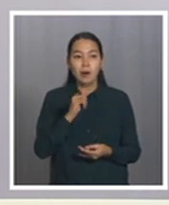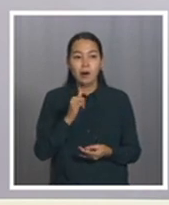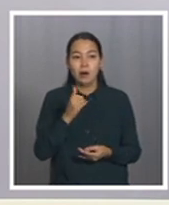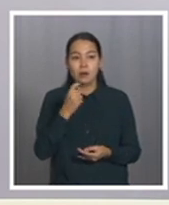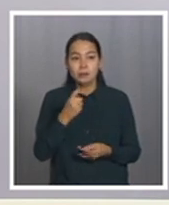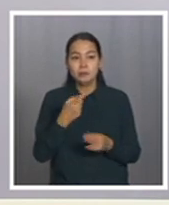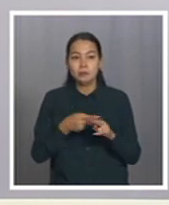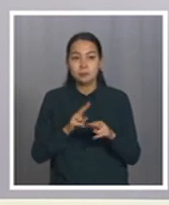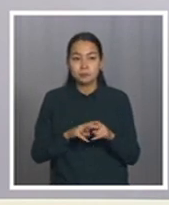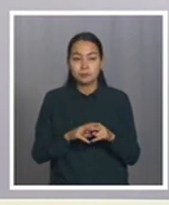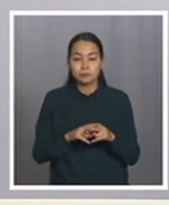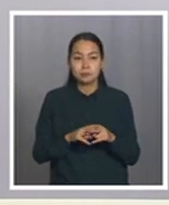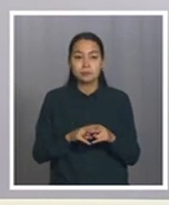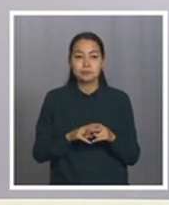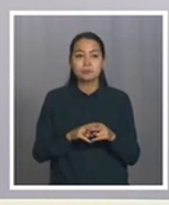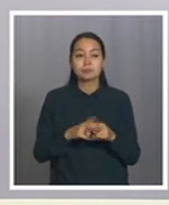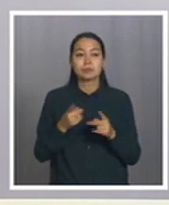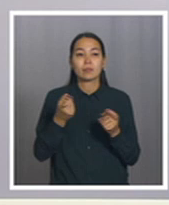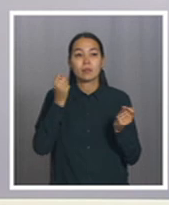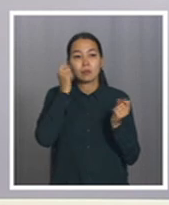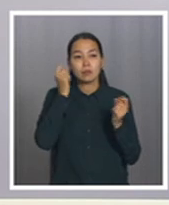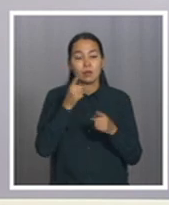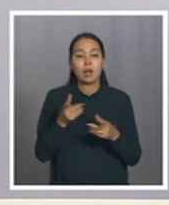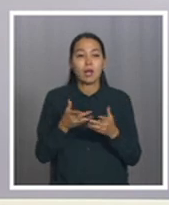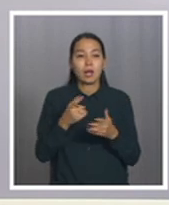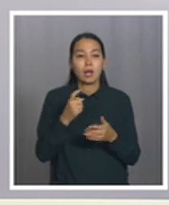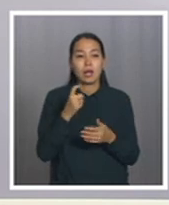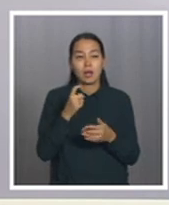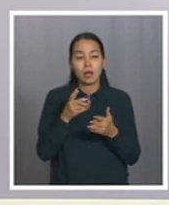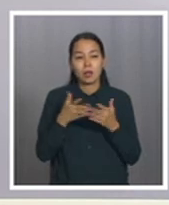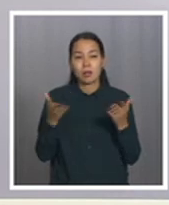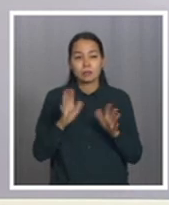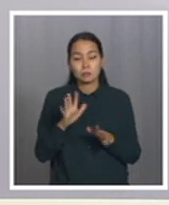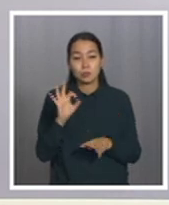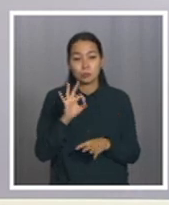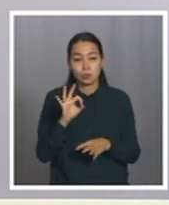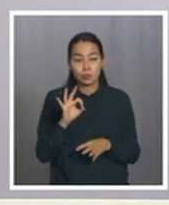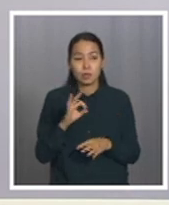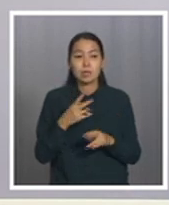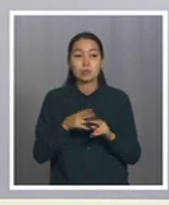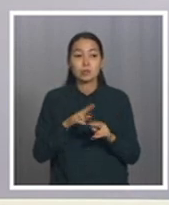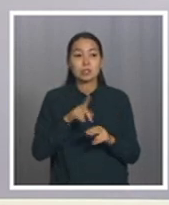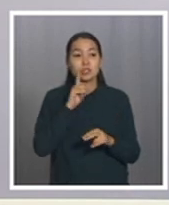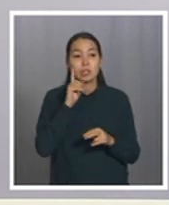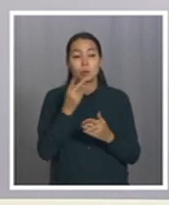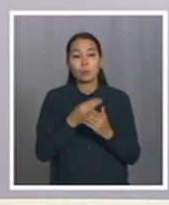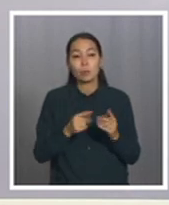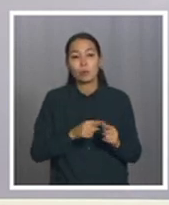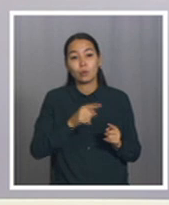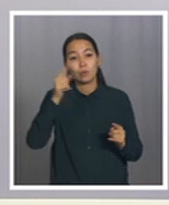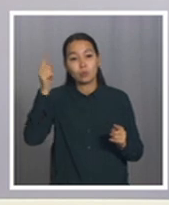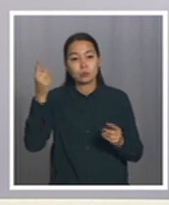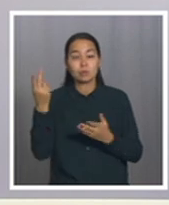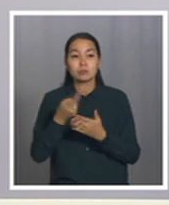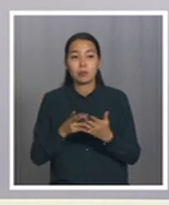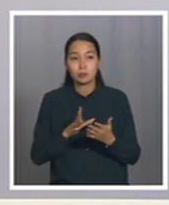керек, ал анықталу болса артық неместен 0-ден болу керек x-тің мәні. Енді жасыл түспен боялған функцияның графигін салдық, y тең